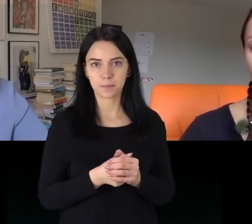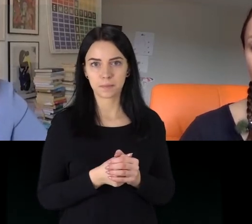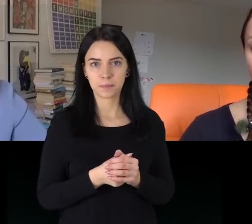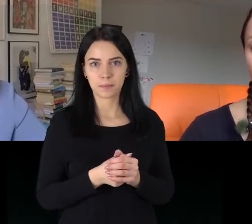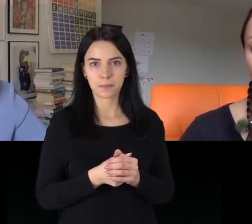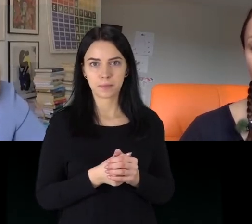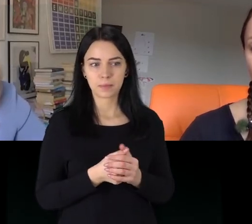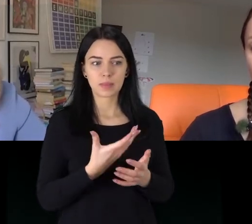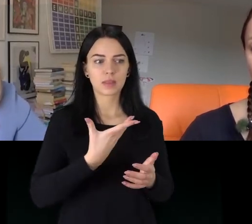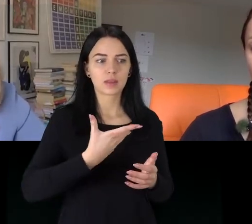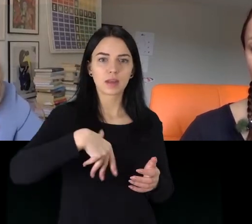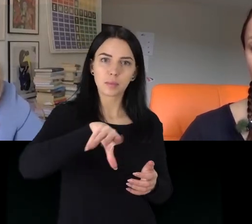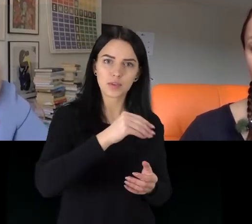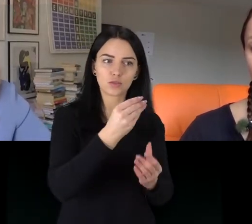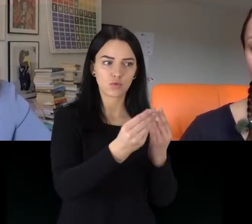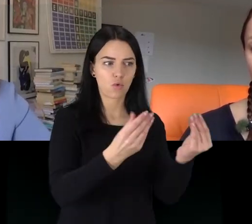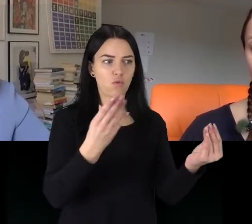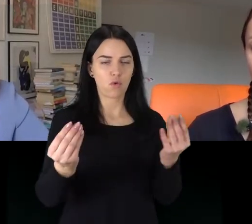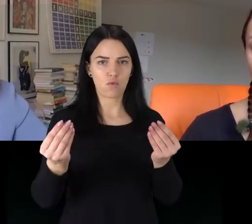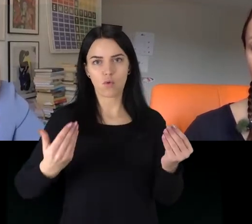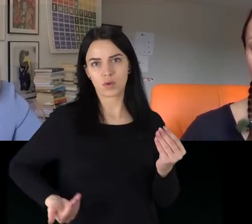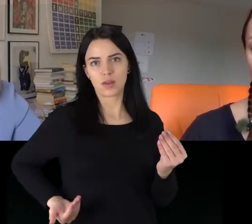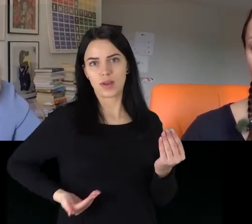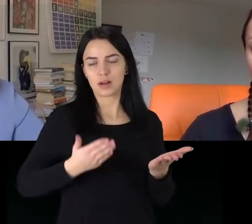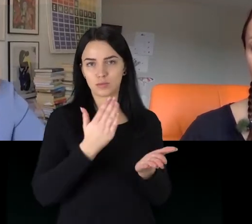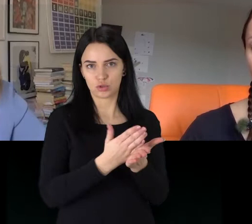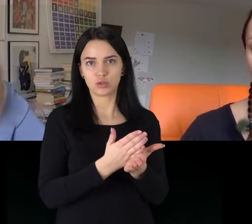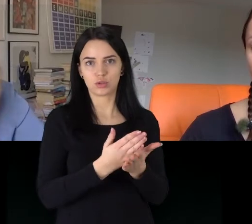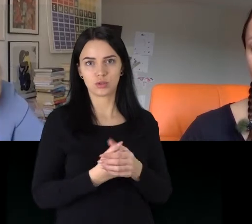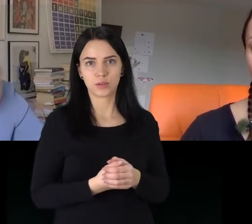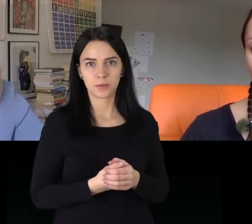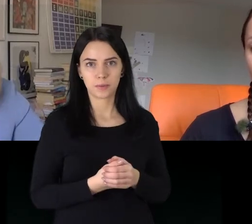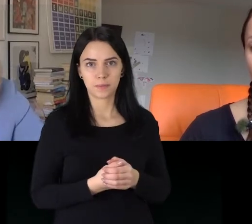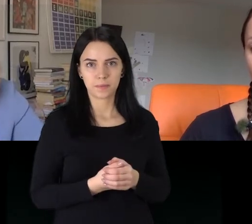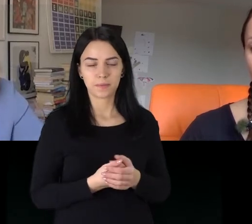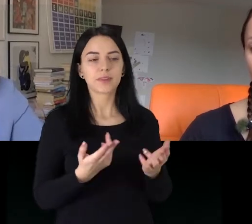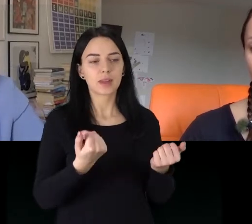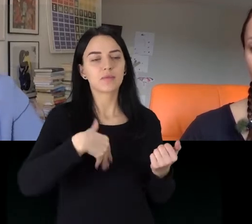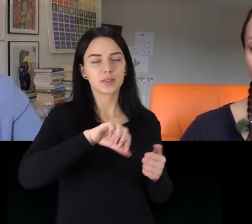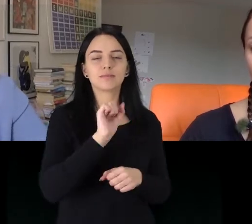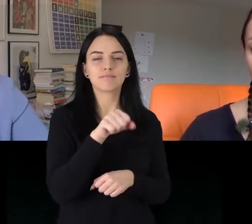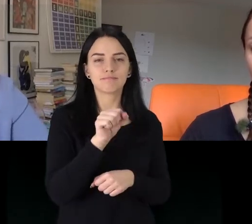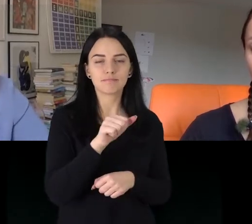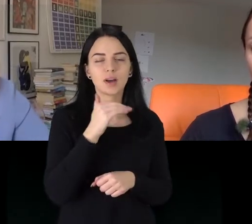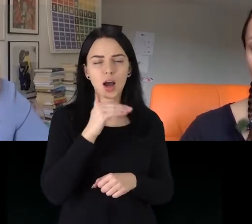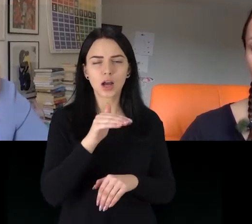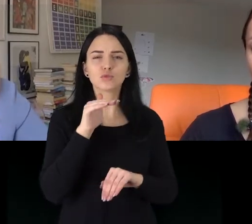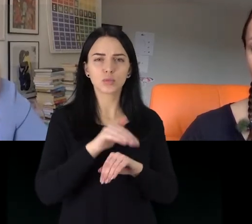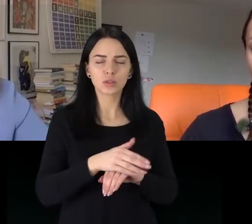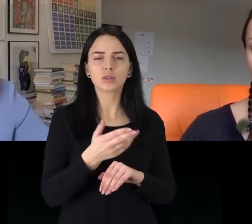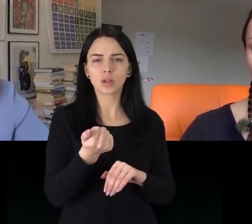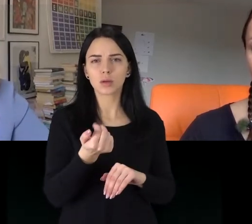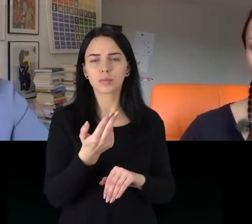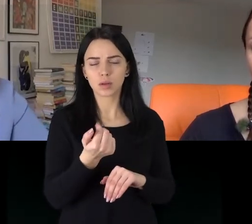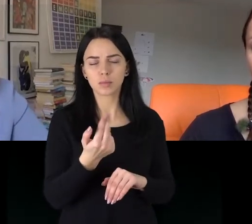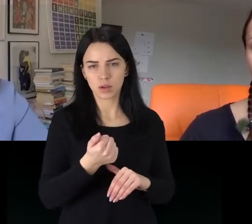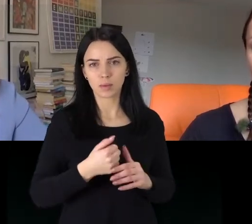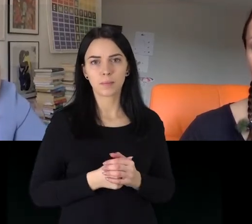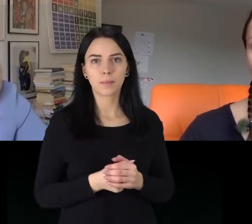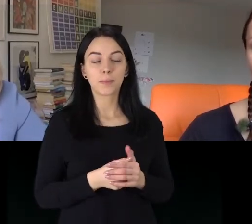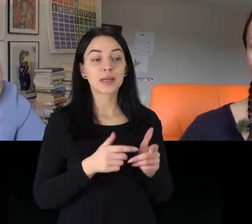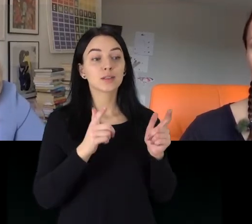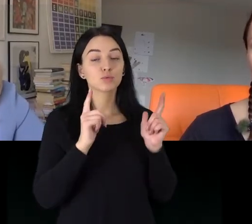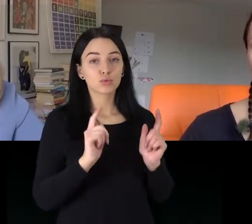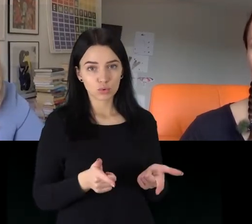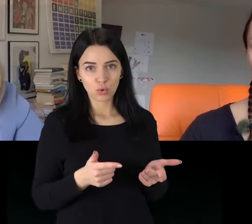mes gyvenam kiekvienas savo gyvenimą. Bet štai ką dėl to tikrai visi links ir sakys, tai aišku, faktas kaip blynas, ką čia dar ir kalbėt. Bet